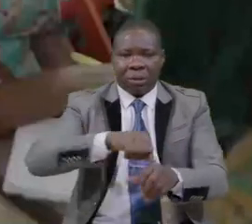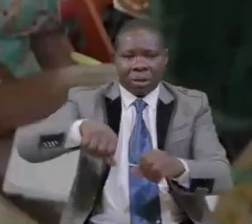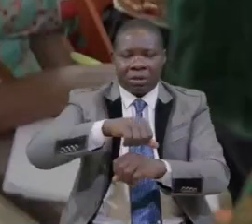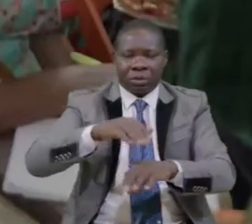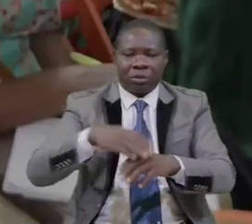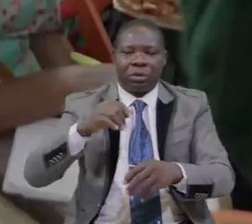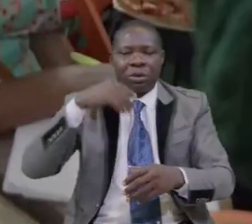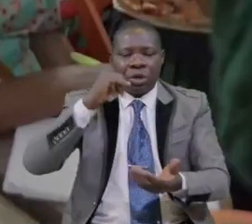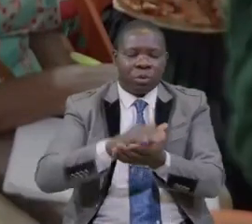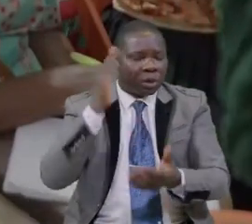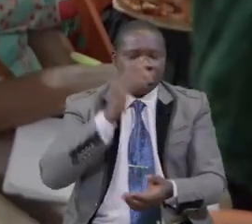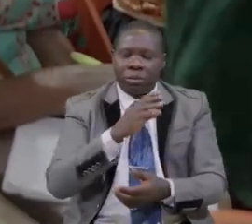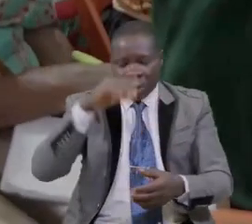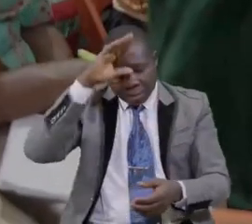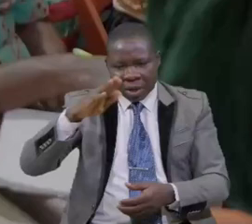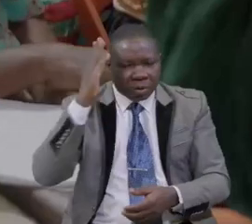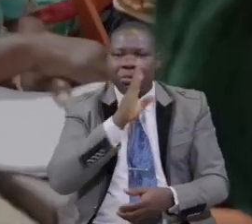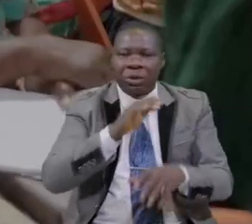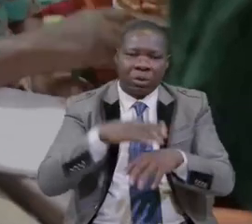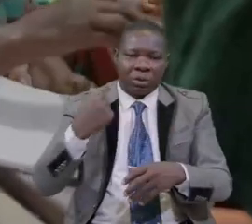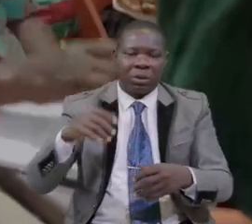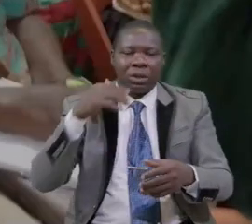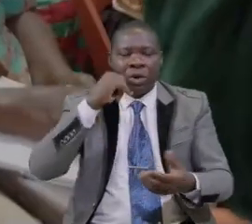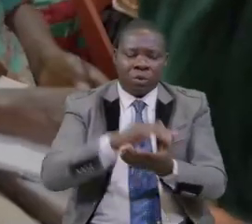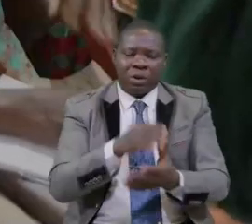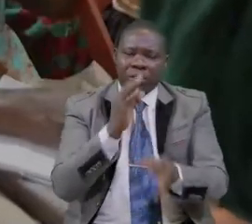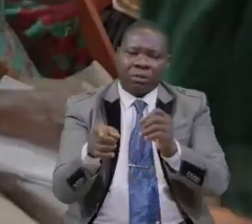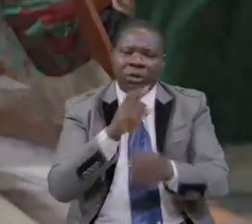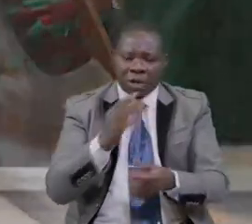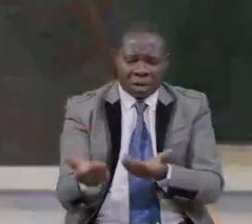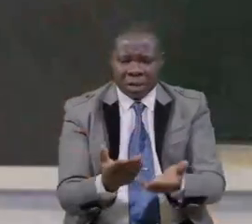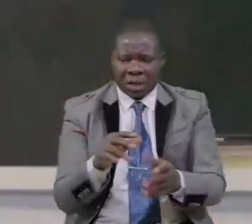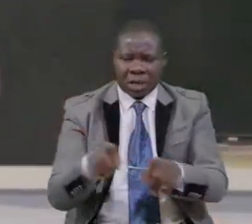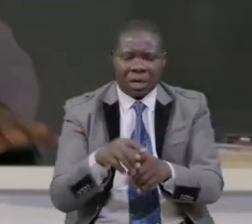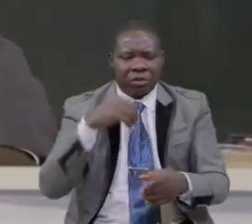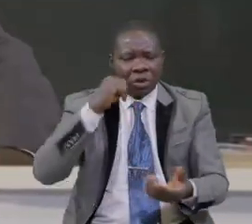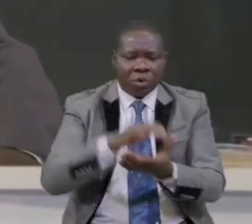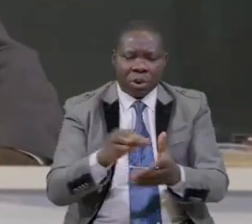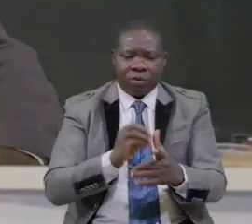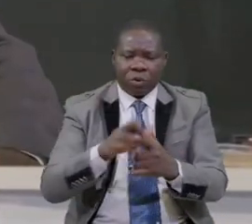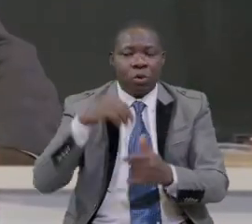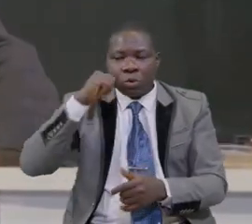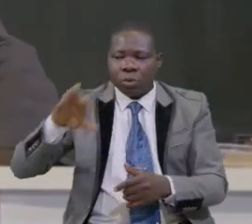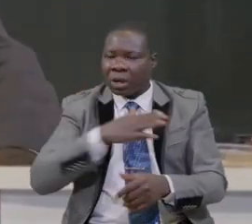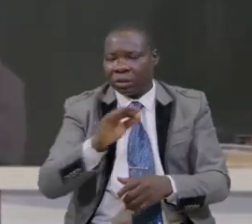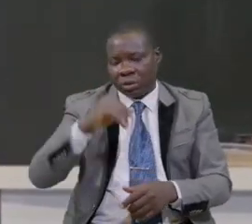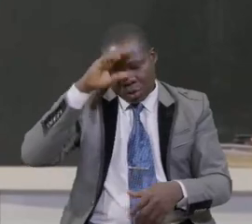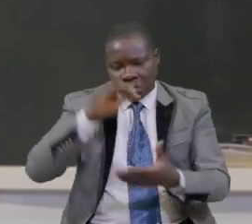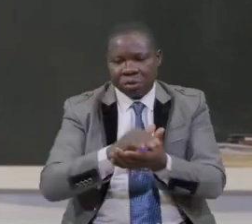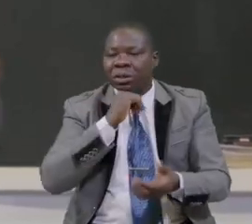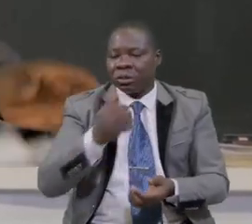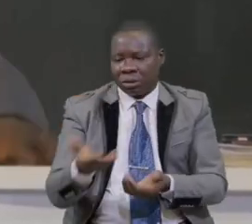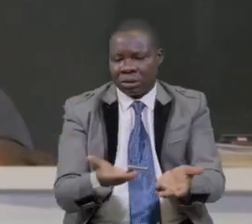femme? Et si tu es là en tant que femme et ton mari n'est pas là, pourquoi ne pas